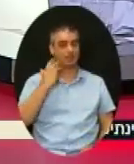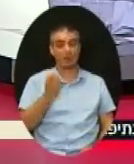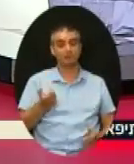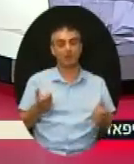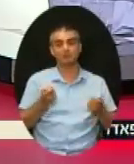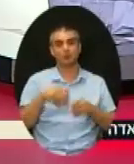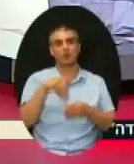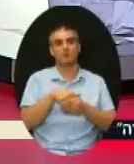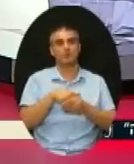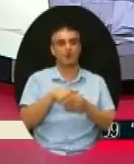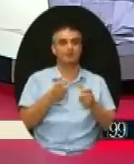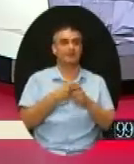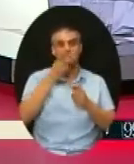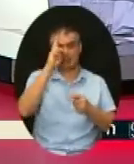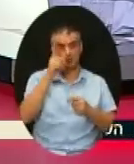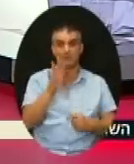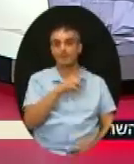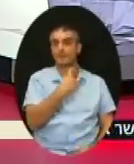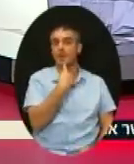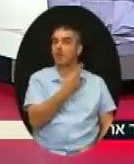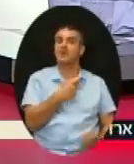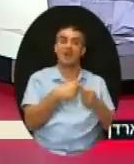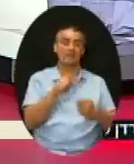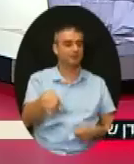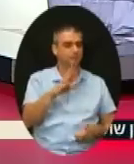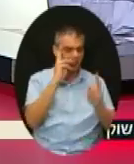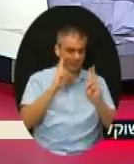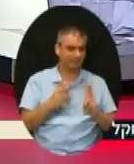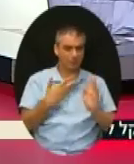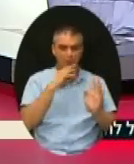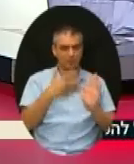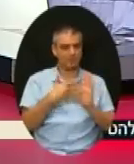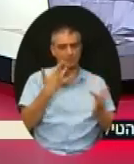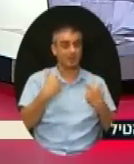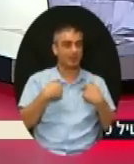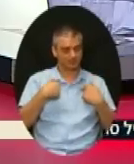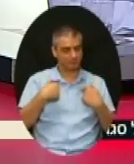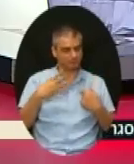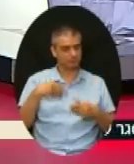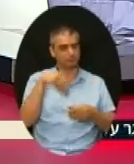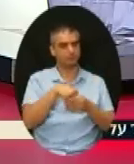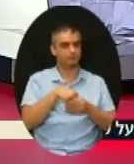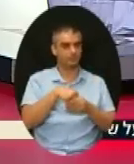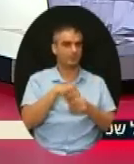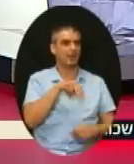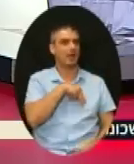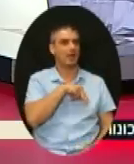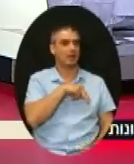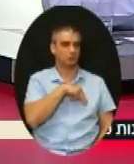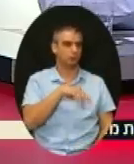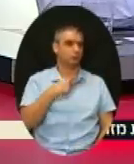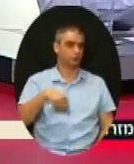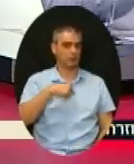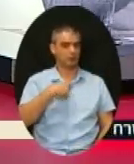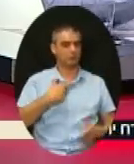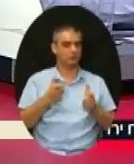סגורה מתוך סיעת הליכוד, שנתניהו אומר לחברי הכנסת, תפסיקו לבקר אותי, תהיו איתי, קחו חלק באחריות המוטלת